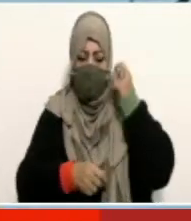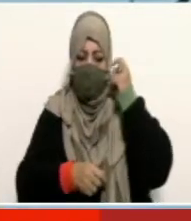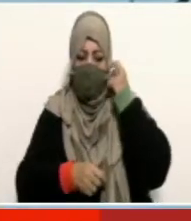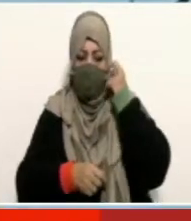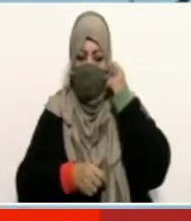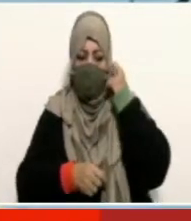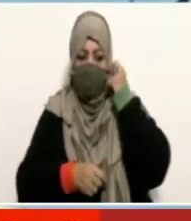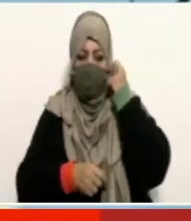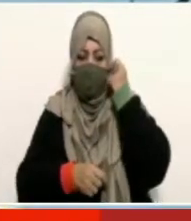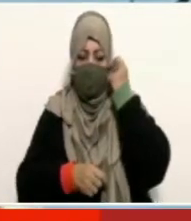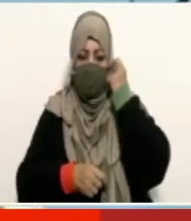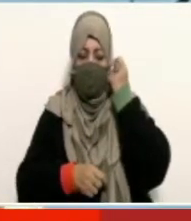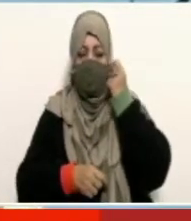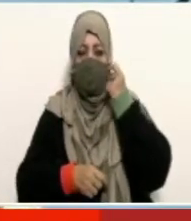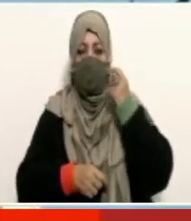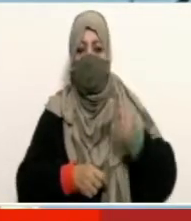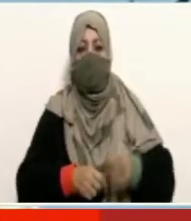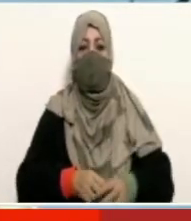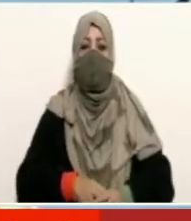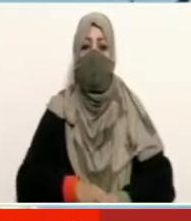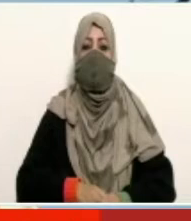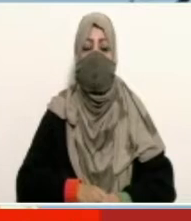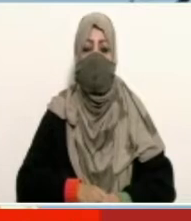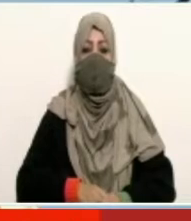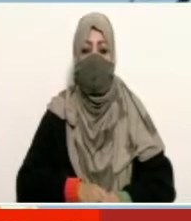أخ المبروك تفضل،